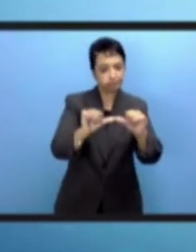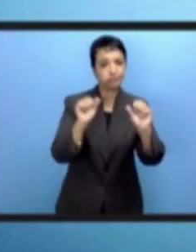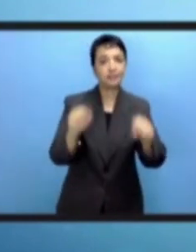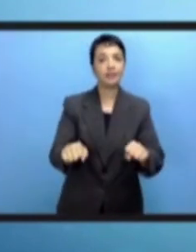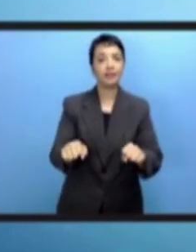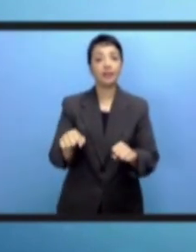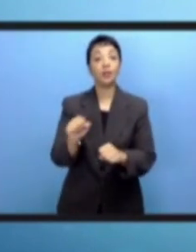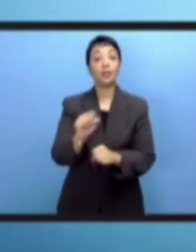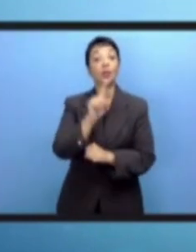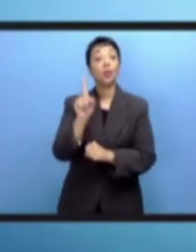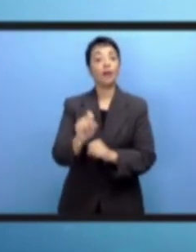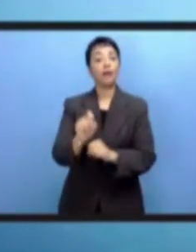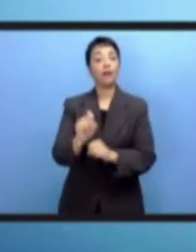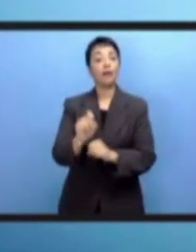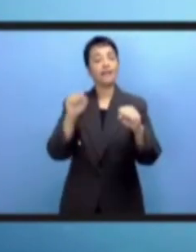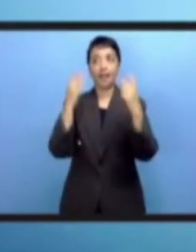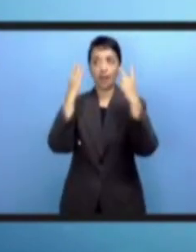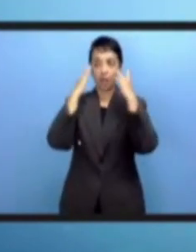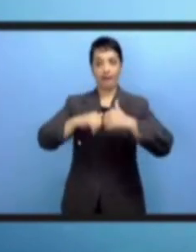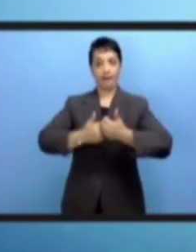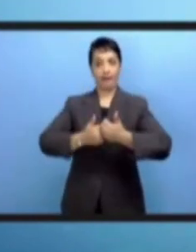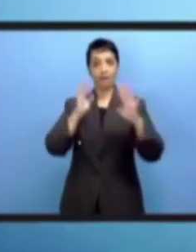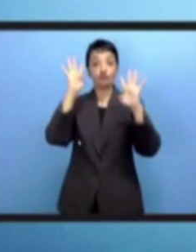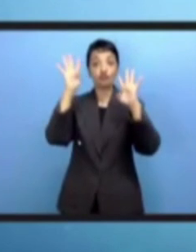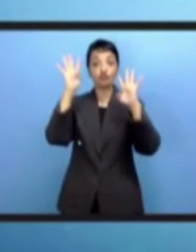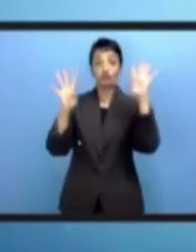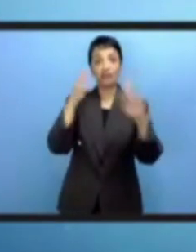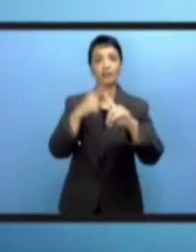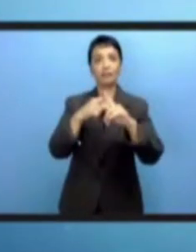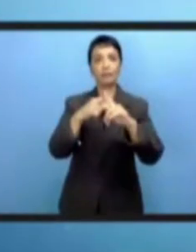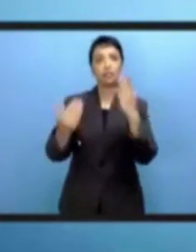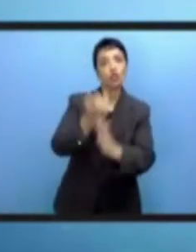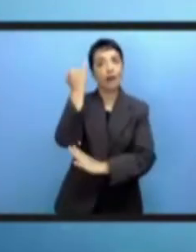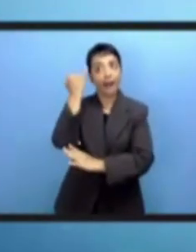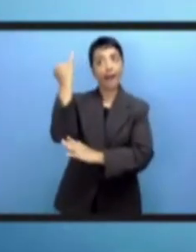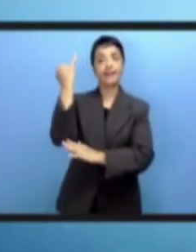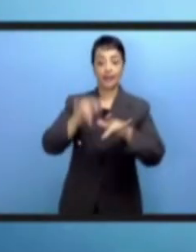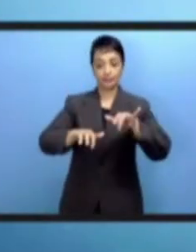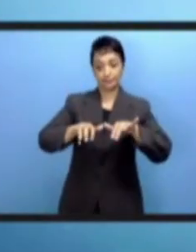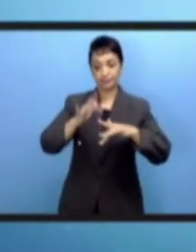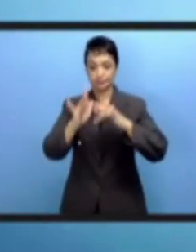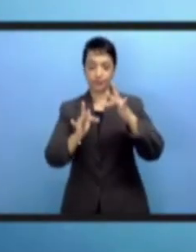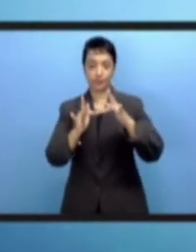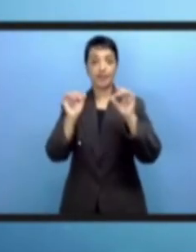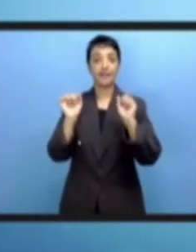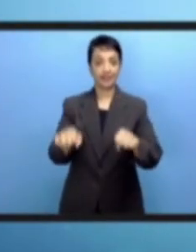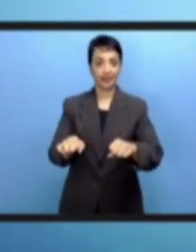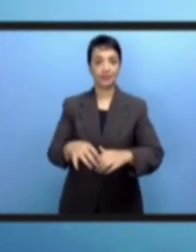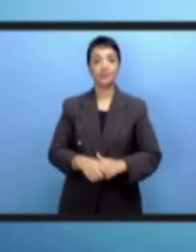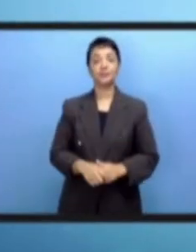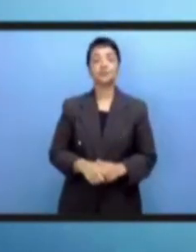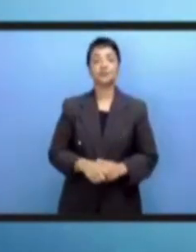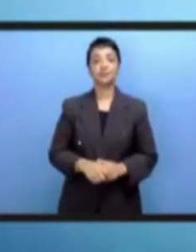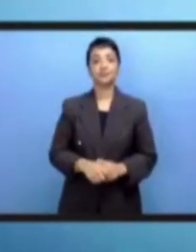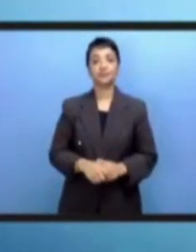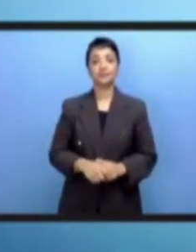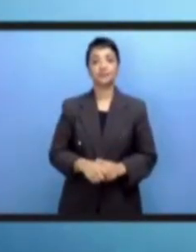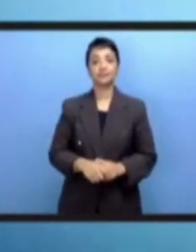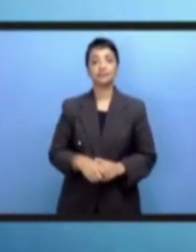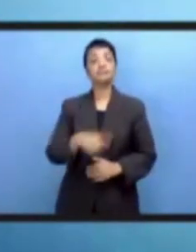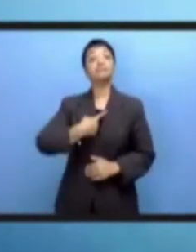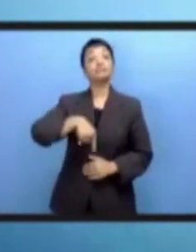бизнеса в контексте COVID-19. Мы обсуждали вопросы инноваций. Как